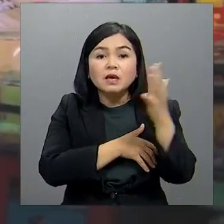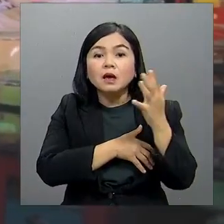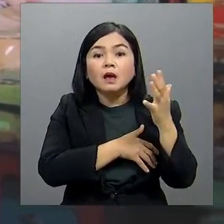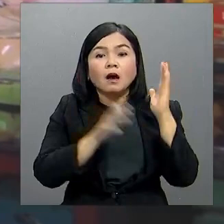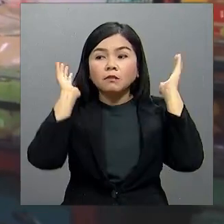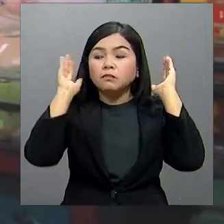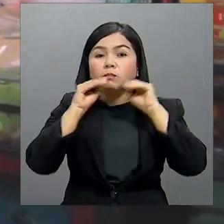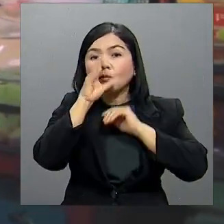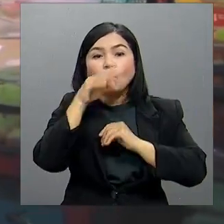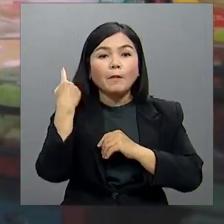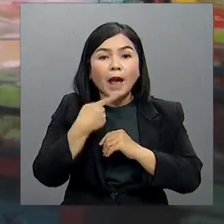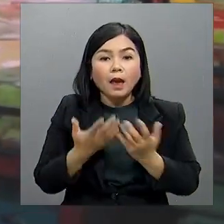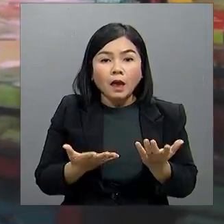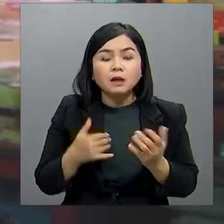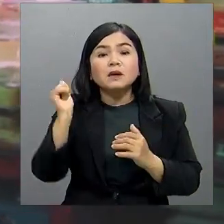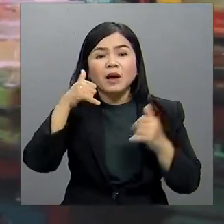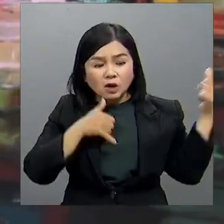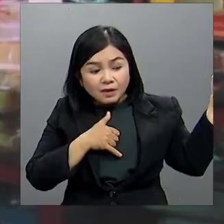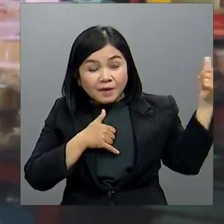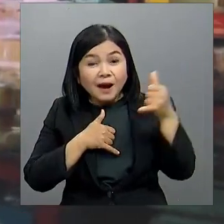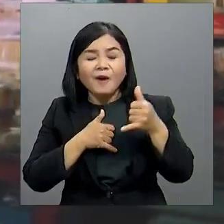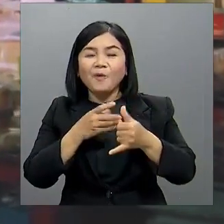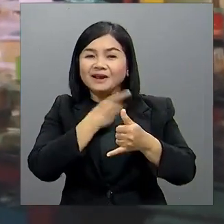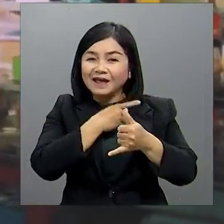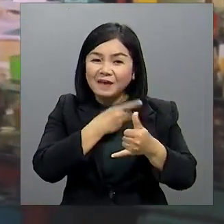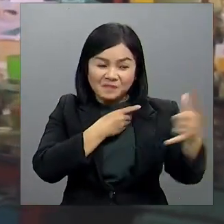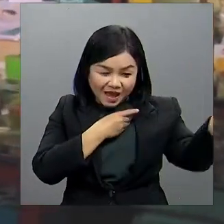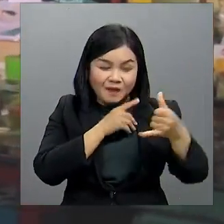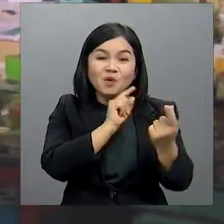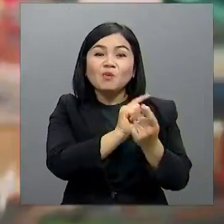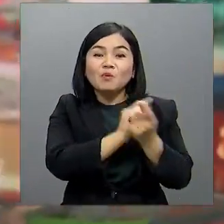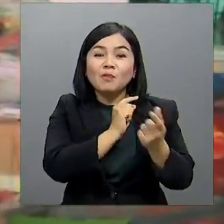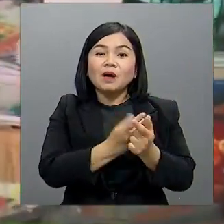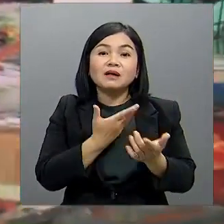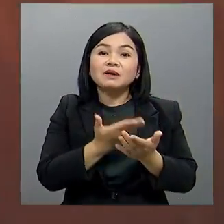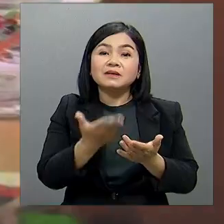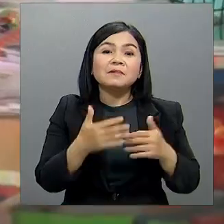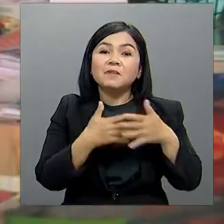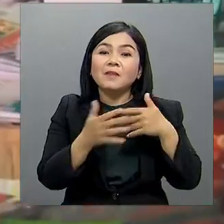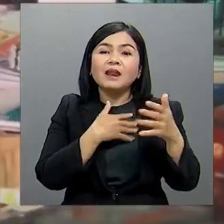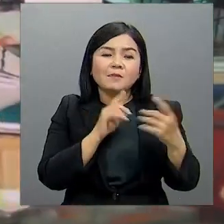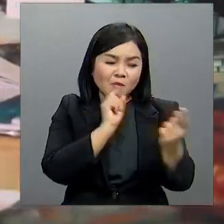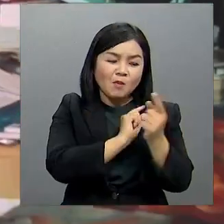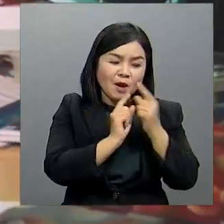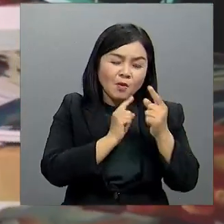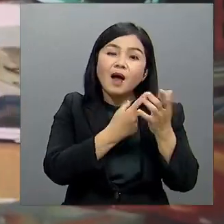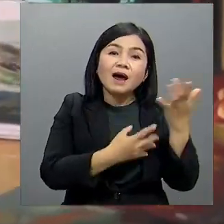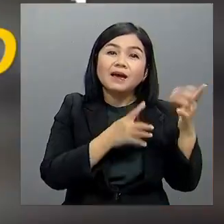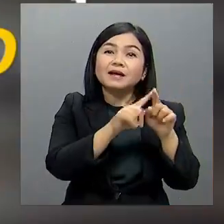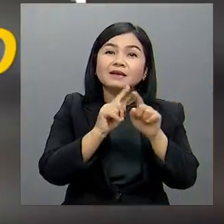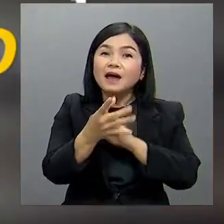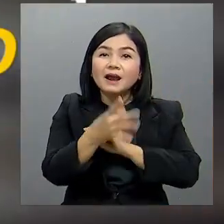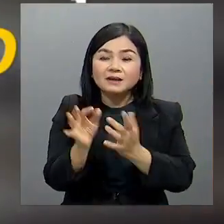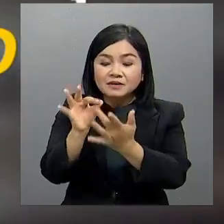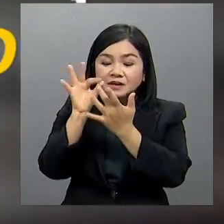เวลาลูกค้าผ่านมาเนี่ยเราก็จะดีใจนะอย่างน้อยซึ่งไม่ซื้อคุยกับเราหน่อยก็ได้ว่าเออเรื่องนั้นเป็นยังไงเดี๋ยวเข้าไปอีกซักเล่ม